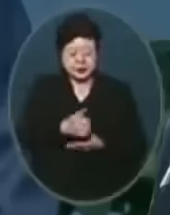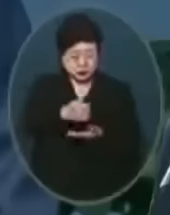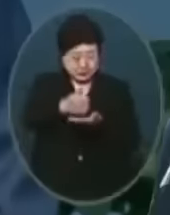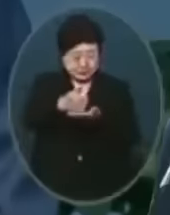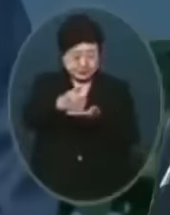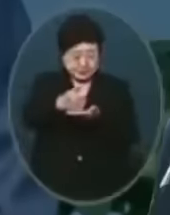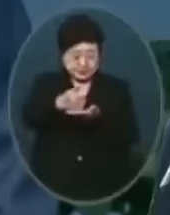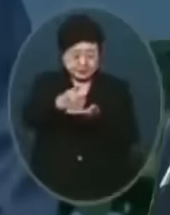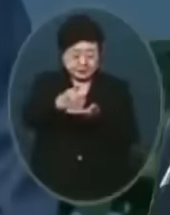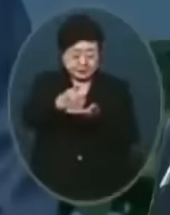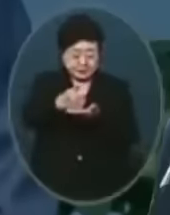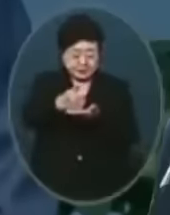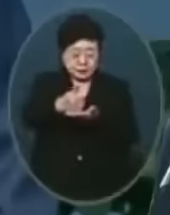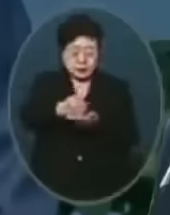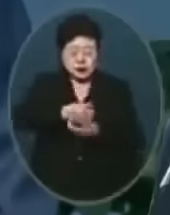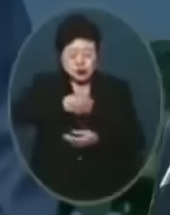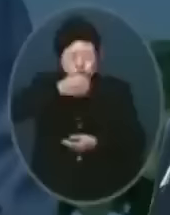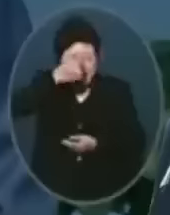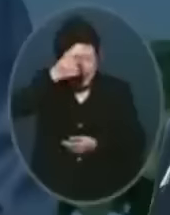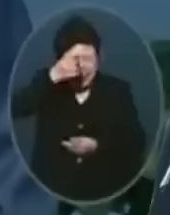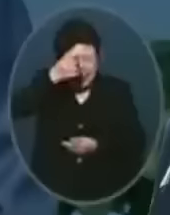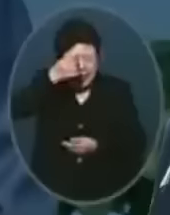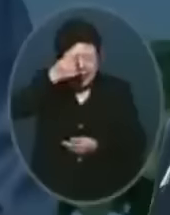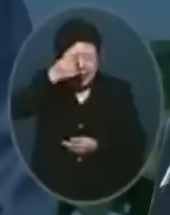주니 그 꿈의